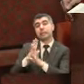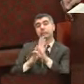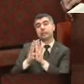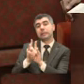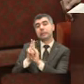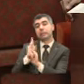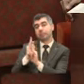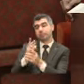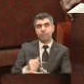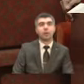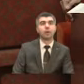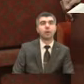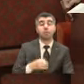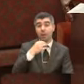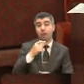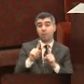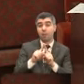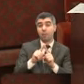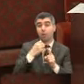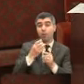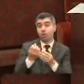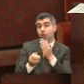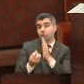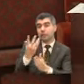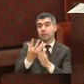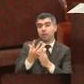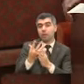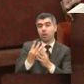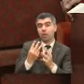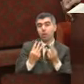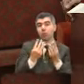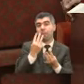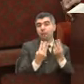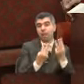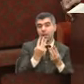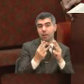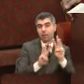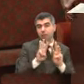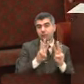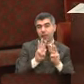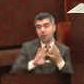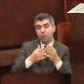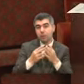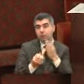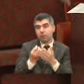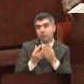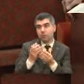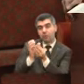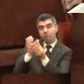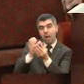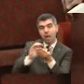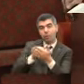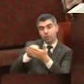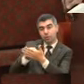لجودة الخدمات والسلامة في القطاع، وفيه كذلك واحد العدد المحاور تحسين مستوى المقاولة النقل، وفيه واحد العدد